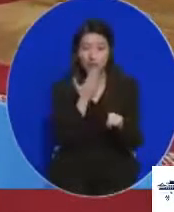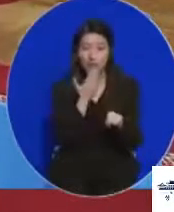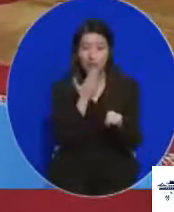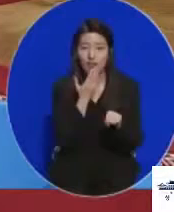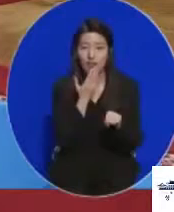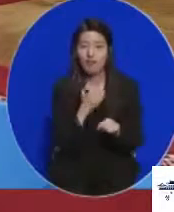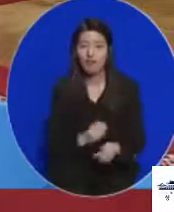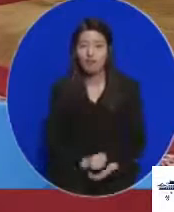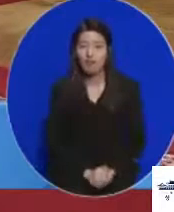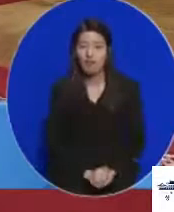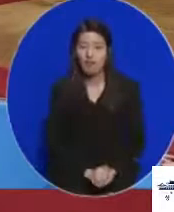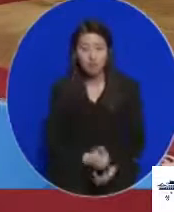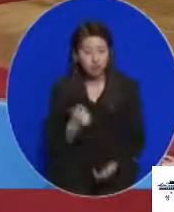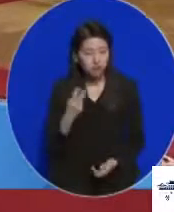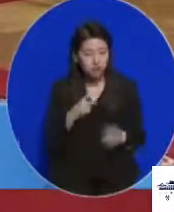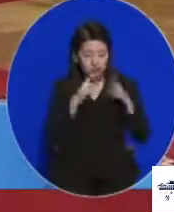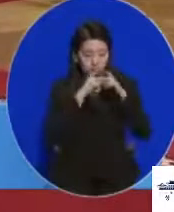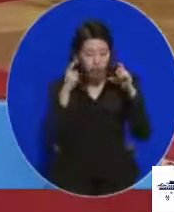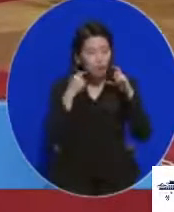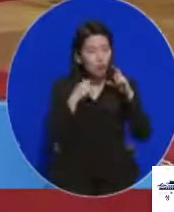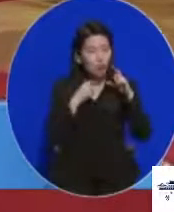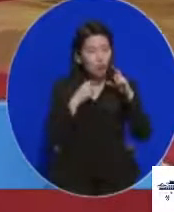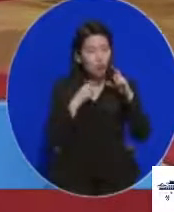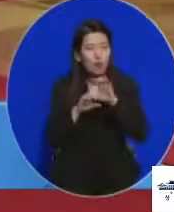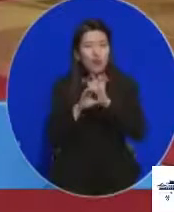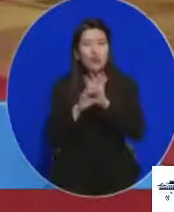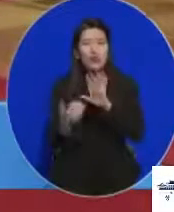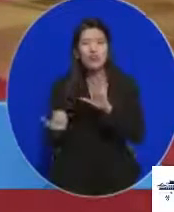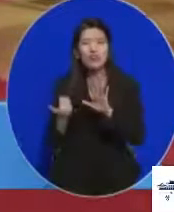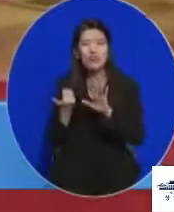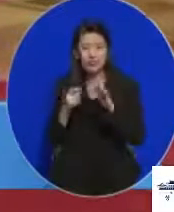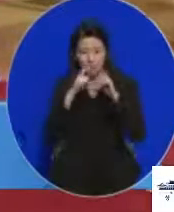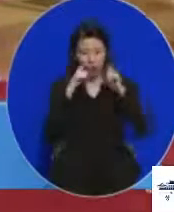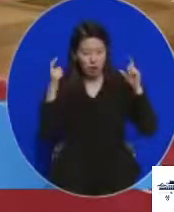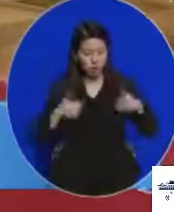삶에서 그리 주목 받는 물품이 아니었습니다